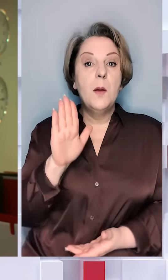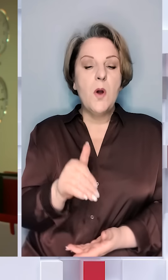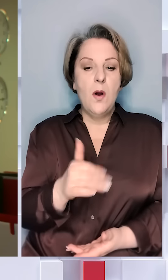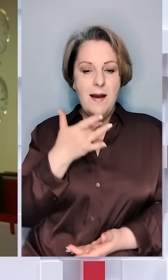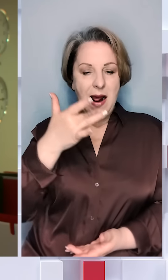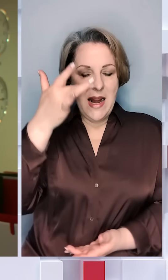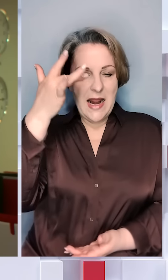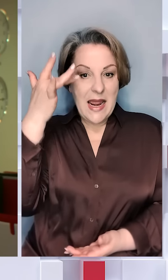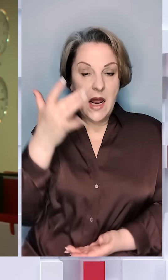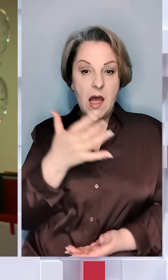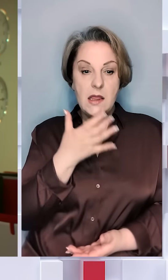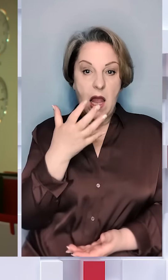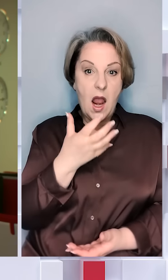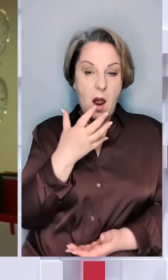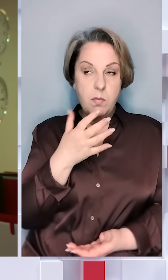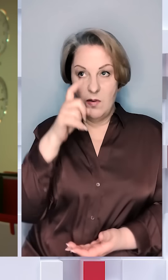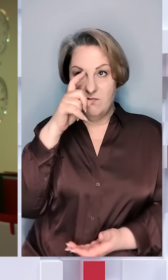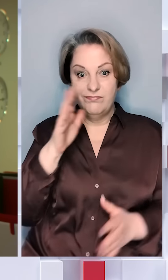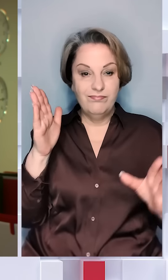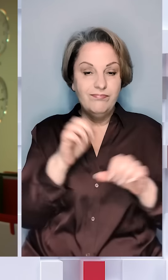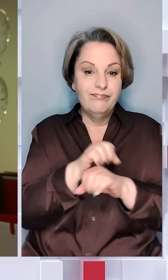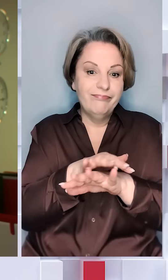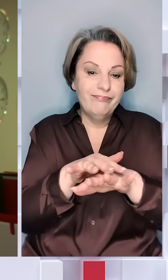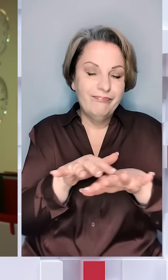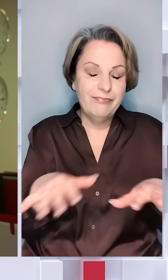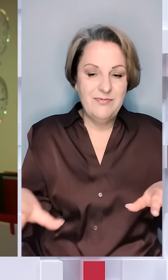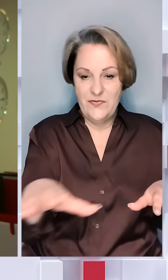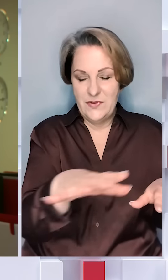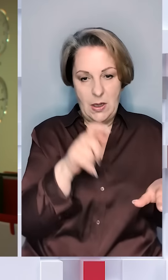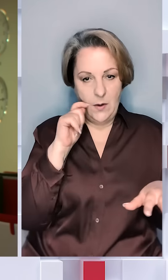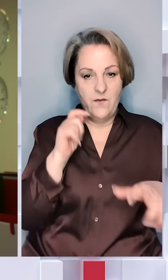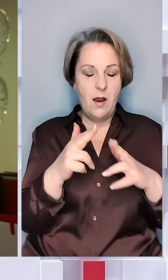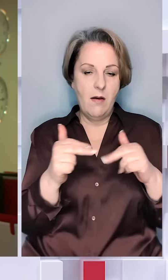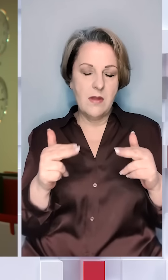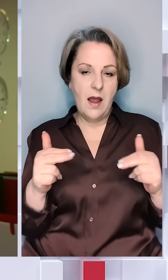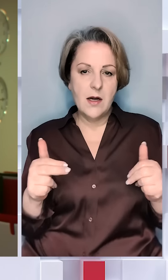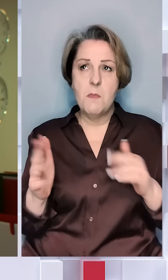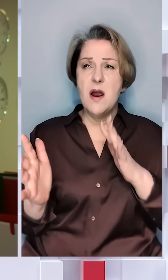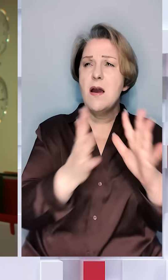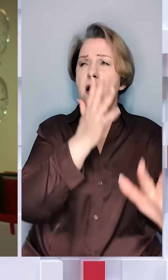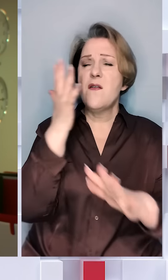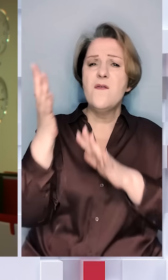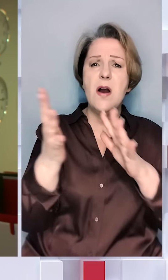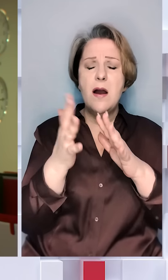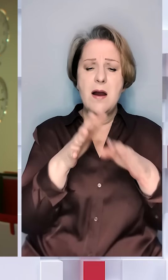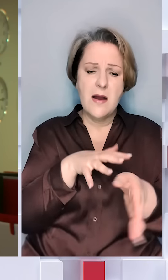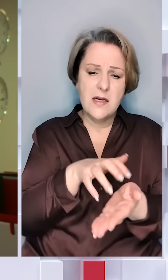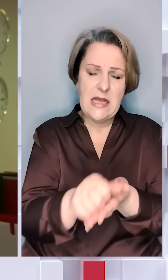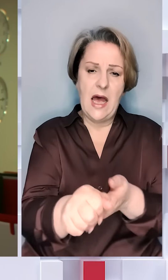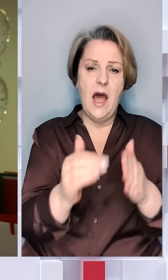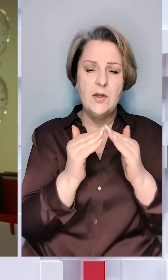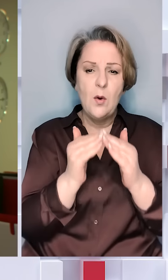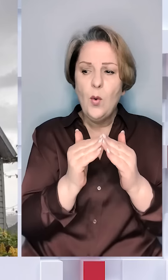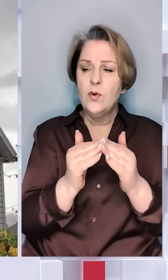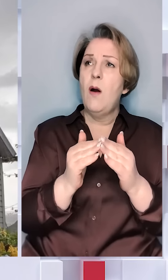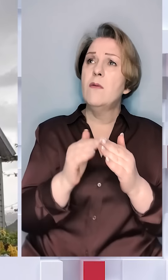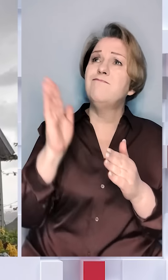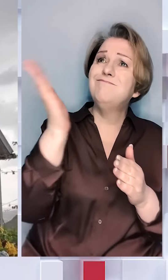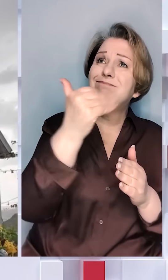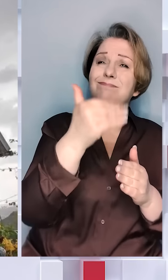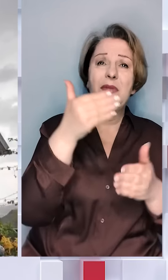Після майже літнього тепла негода розгулялася одразу кількома регіонами країни. На Дніпропетровщині шквальний вітер зривав дахи, зносив вивіски